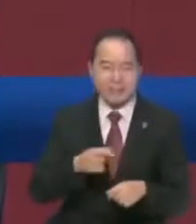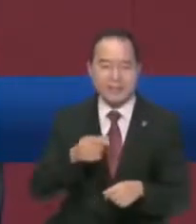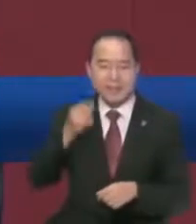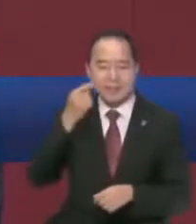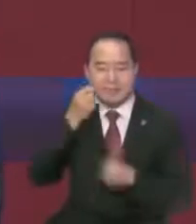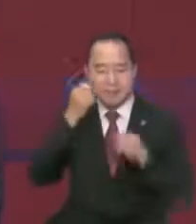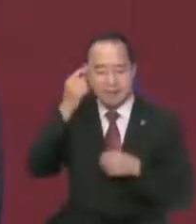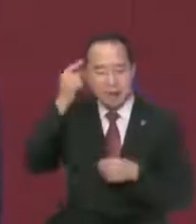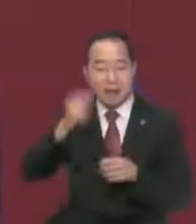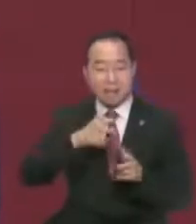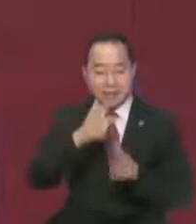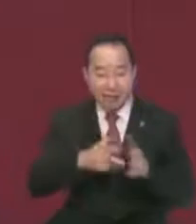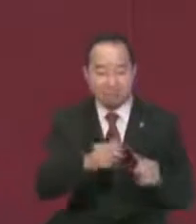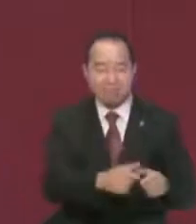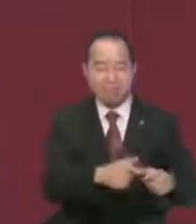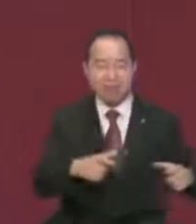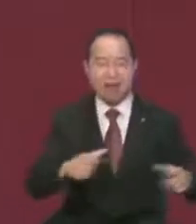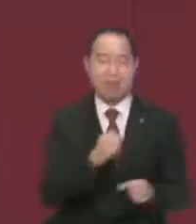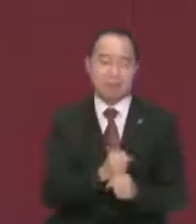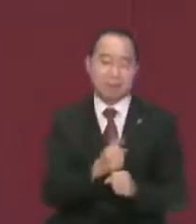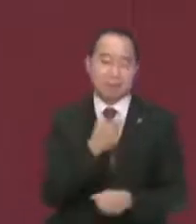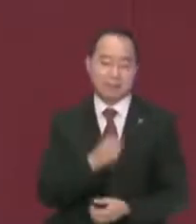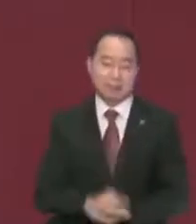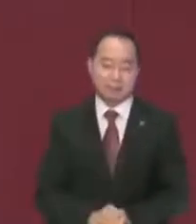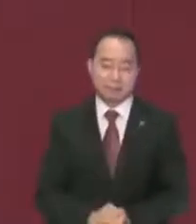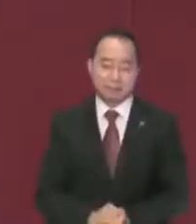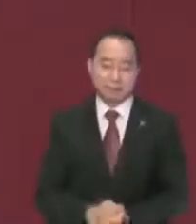넷째는 평화로운 한반도 평화국가입니다.